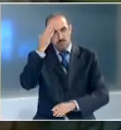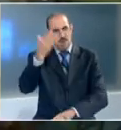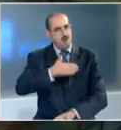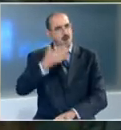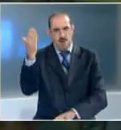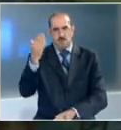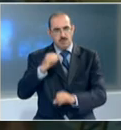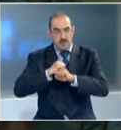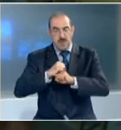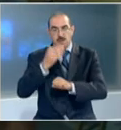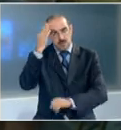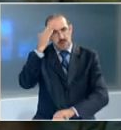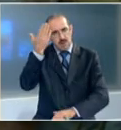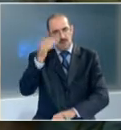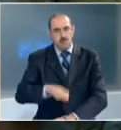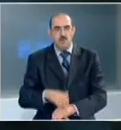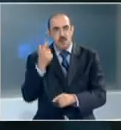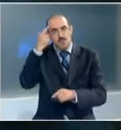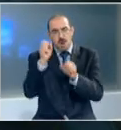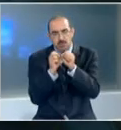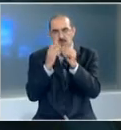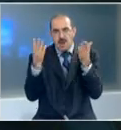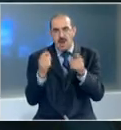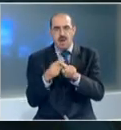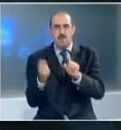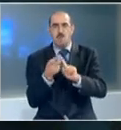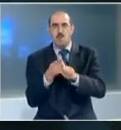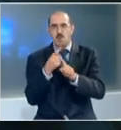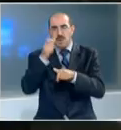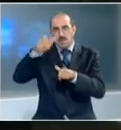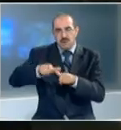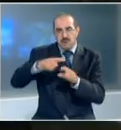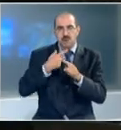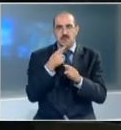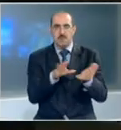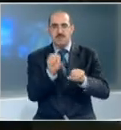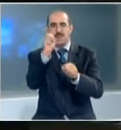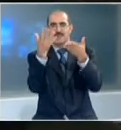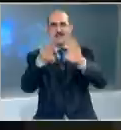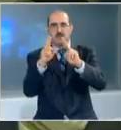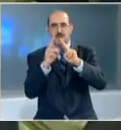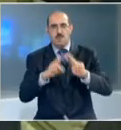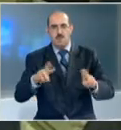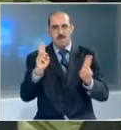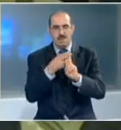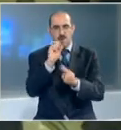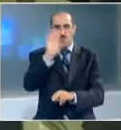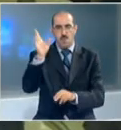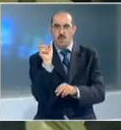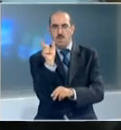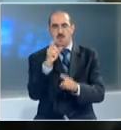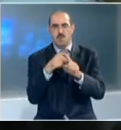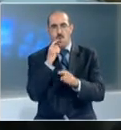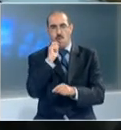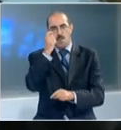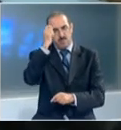بالخير. ولتسليط الضوء على هذه الشخصية التي أبهرت العالم، نظم ملتقى دولي بوهران تحت عنوان الأمير عبد